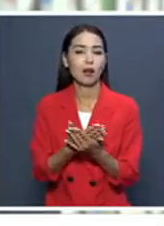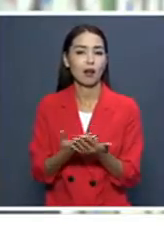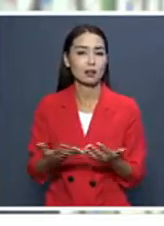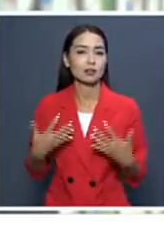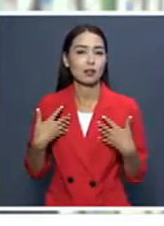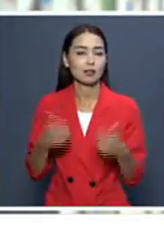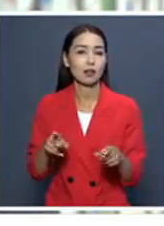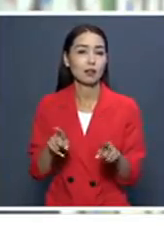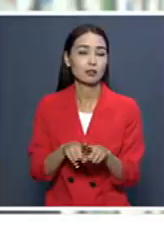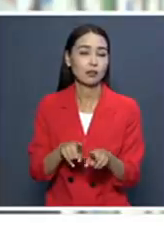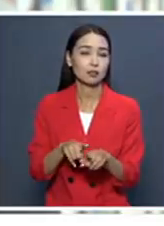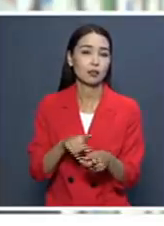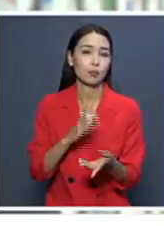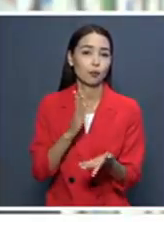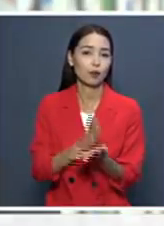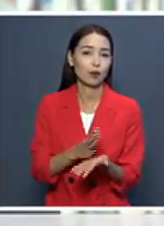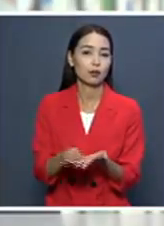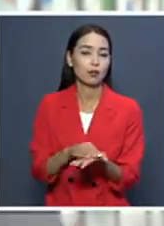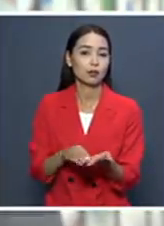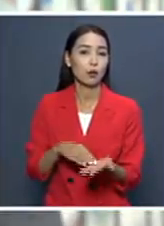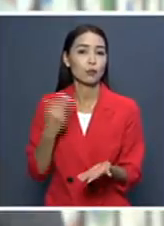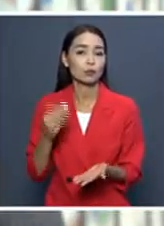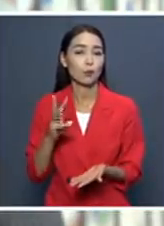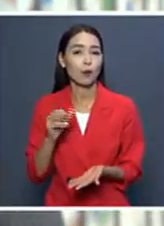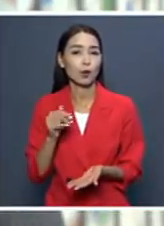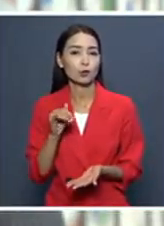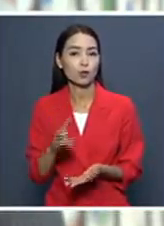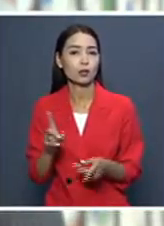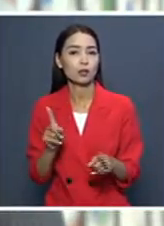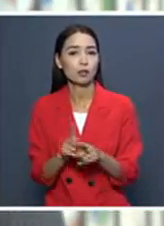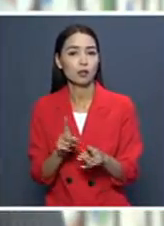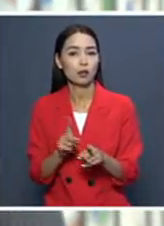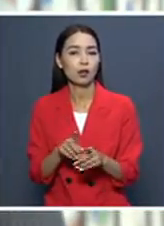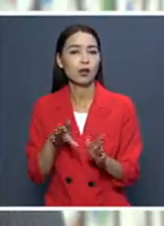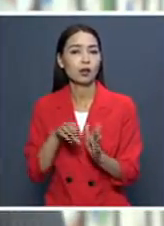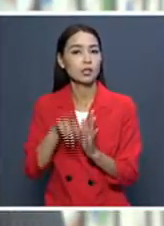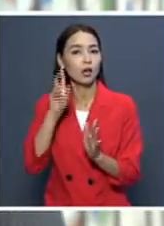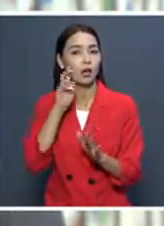қамтыған бір үлкен шығарма. Сондықтан бұл Мағжан танудағы жаңа дүниенің басы деп бағалаймыз.